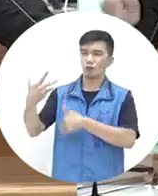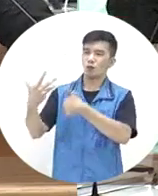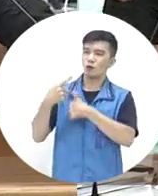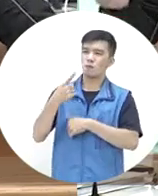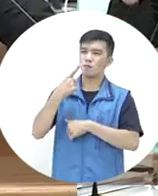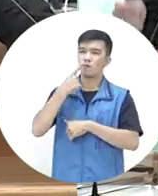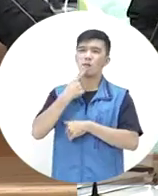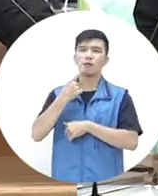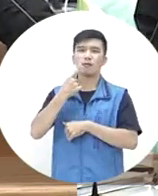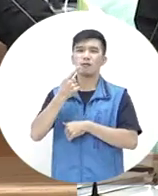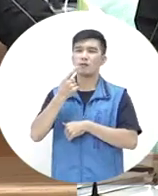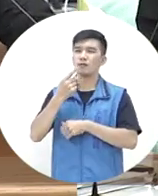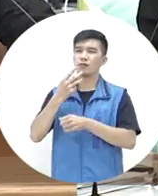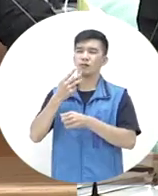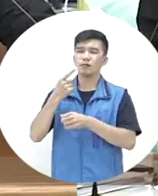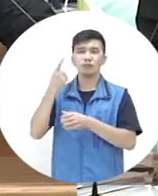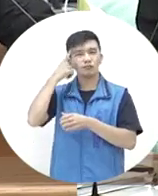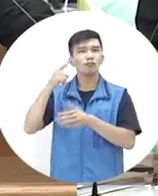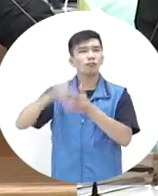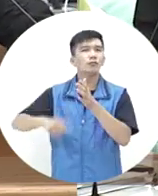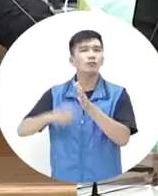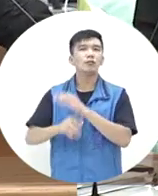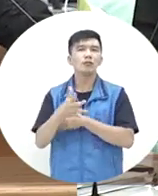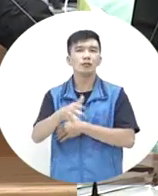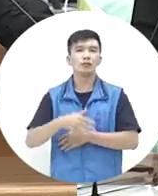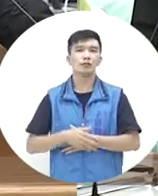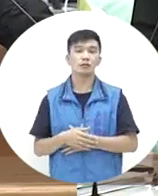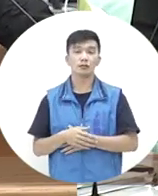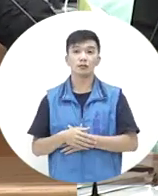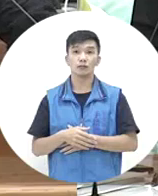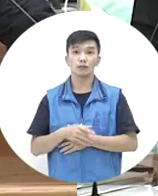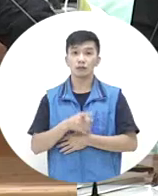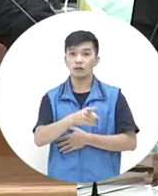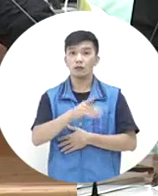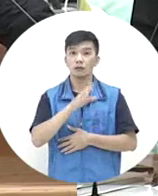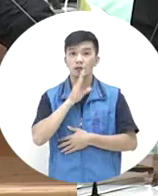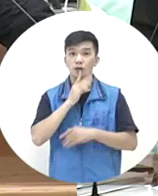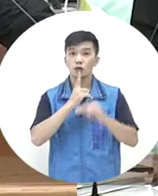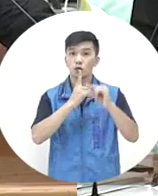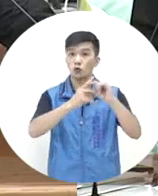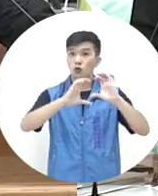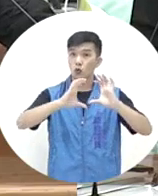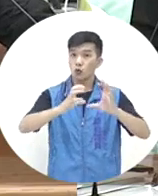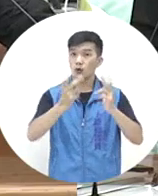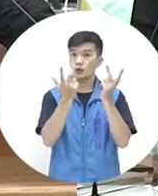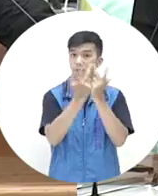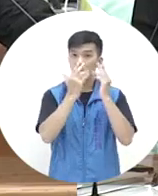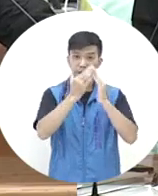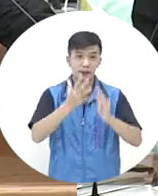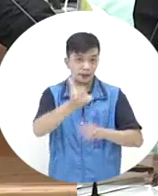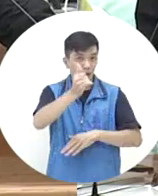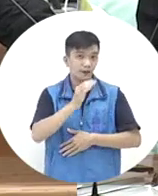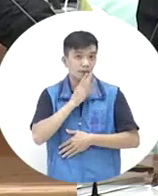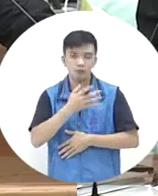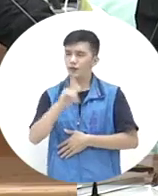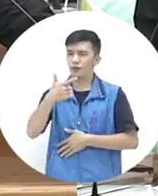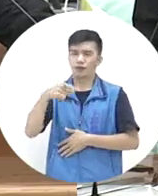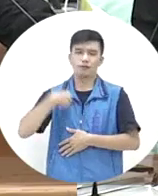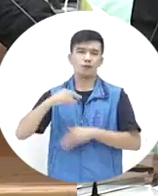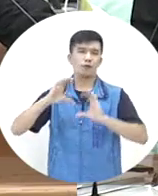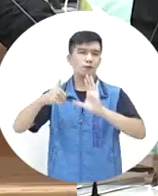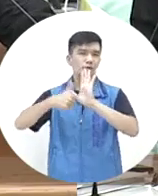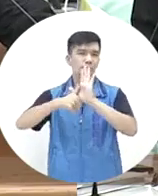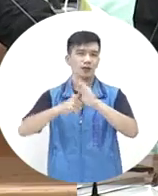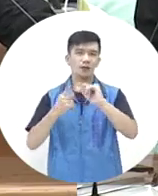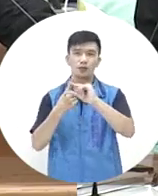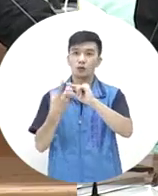以你不是中国新北市的市长嘛？对不对？ 我们国家叫中华民国嘛， 对，讲得很好，我们国家